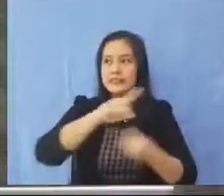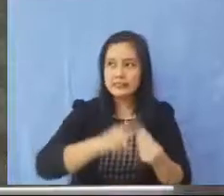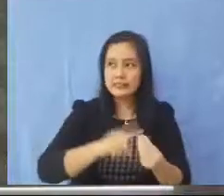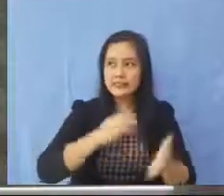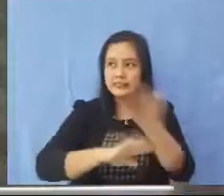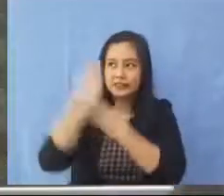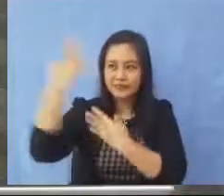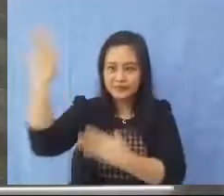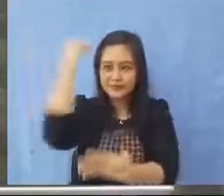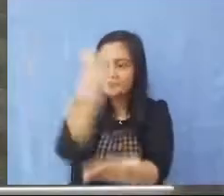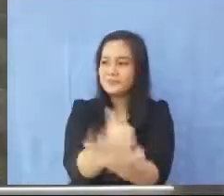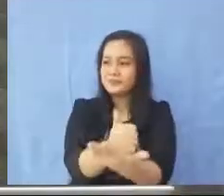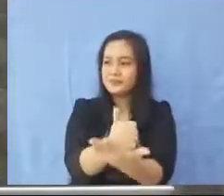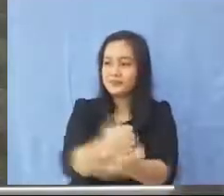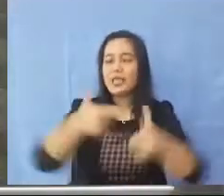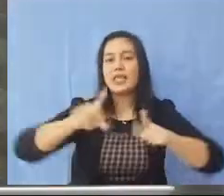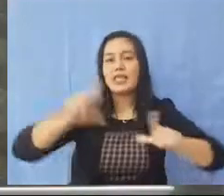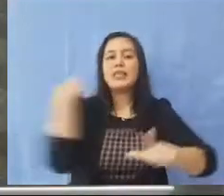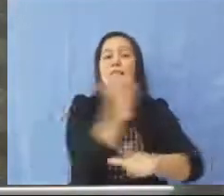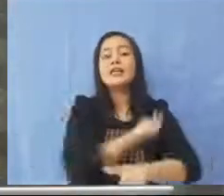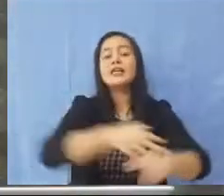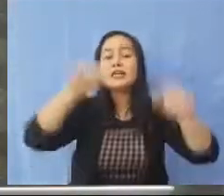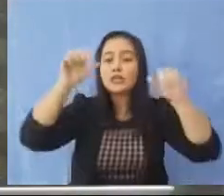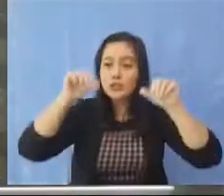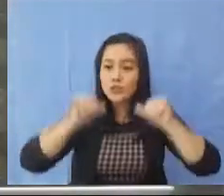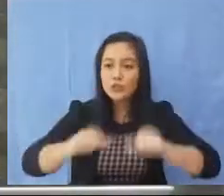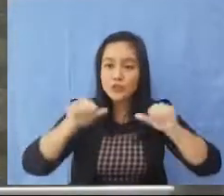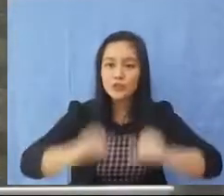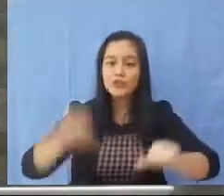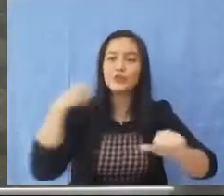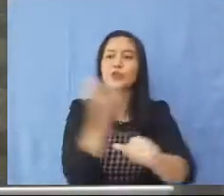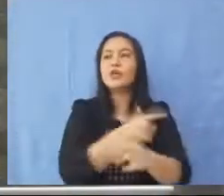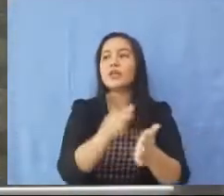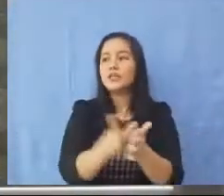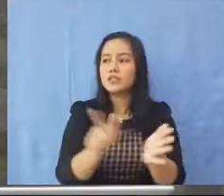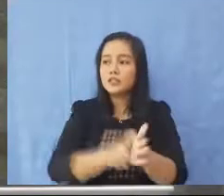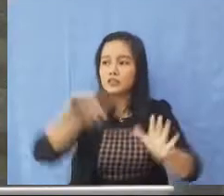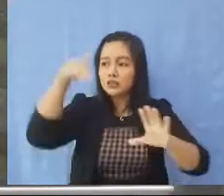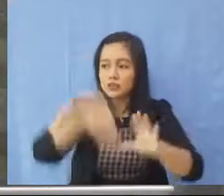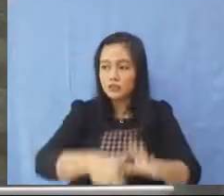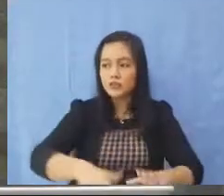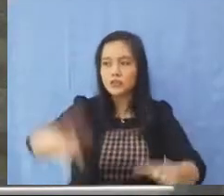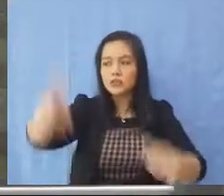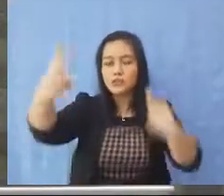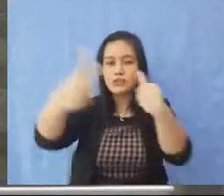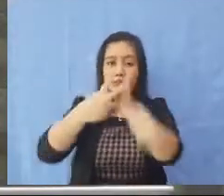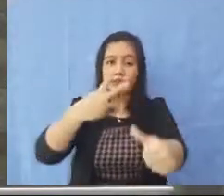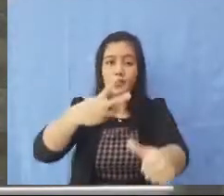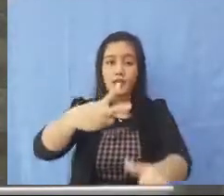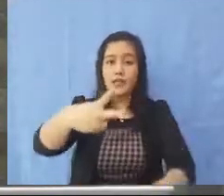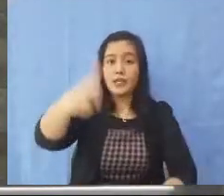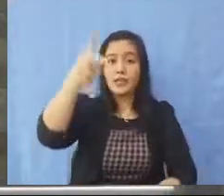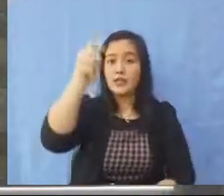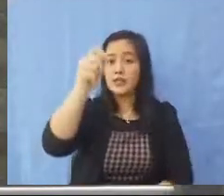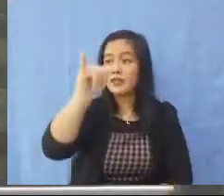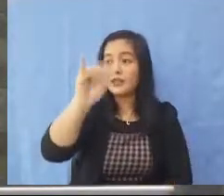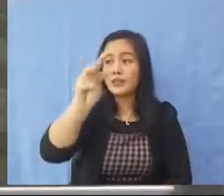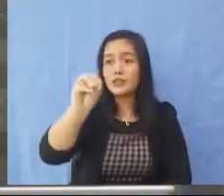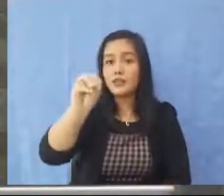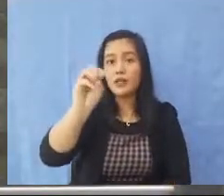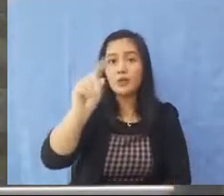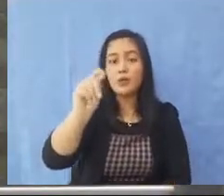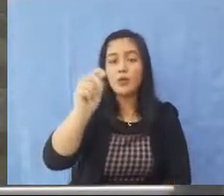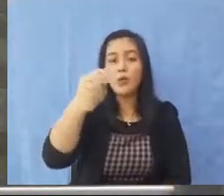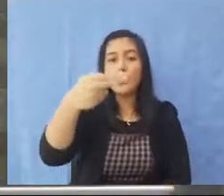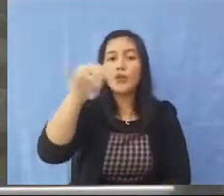lesson sa ating pong Sunday school lesson, 2 Timothy chapter 3 verse number 16. Babasahin po natin ulit a very